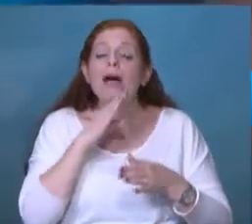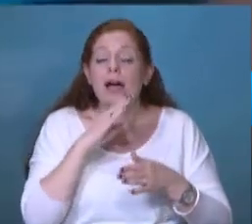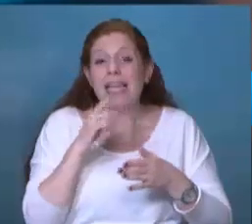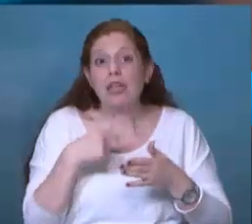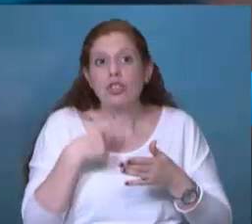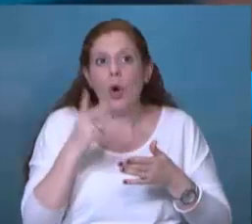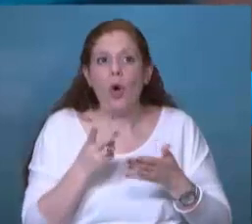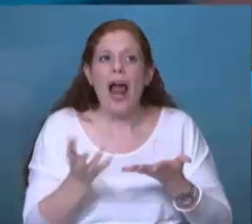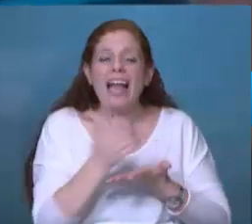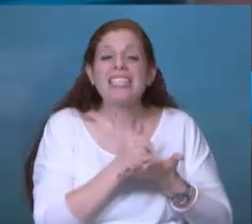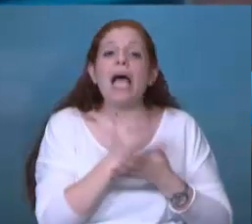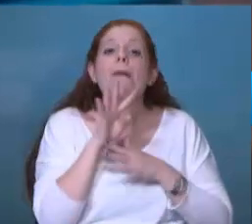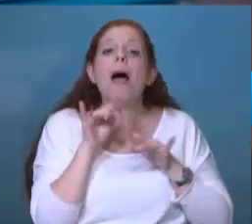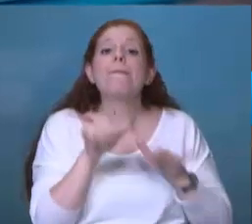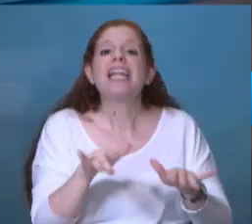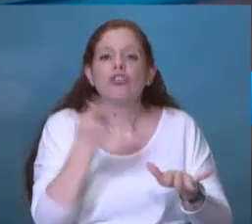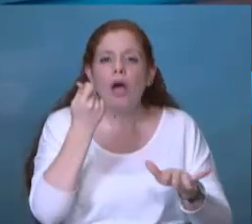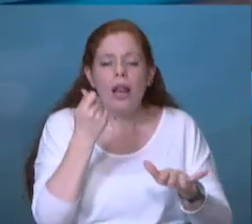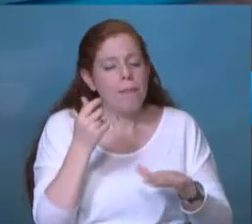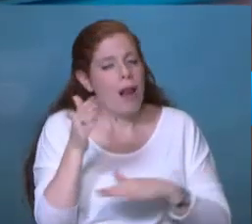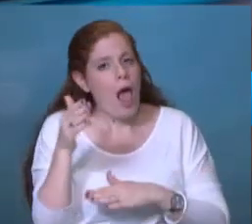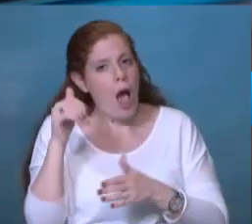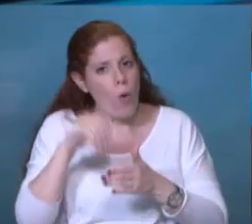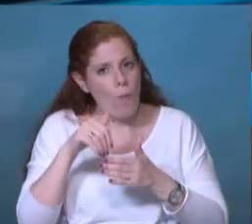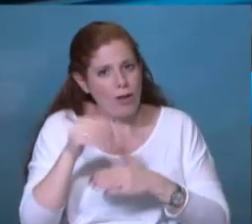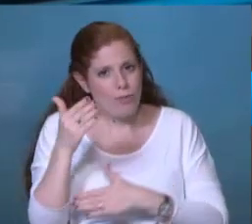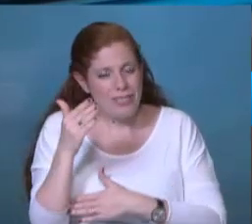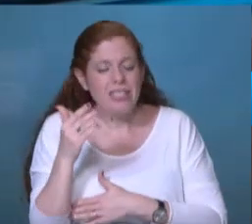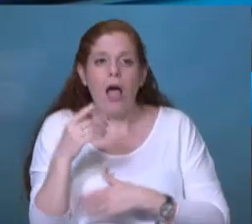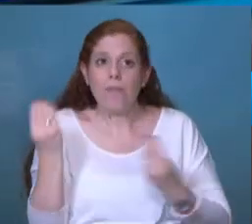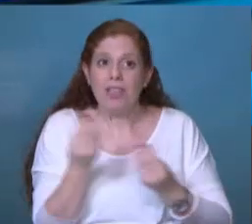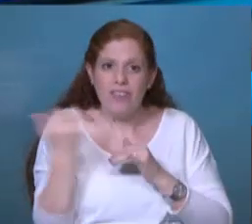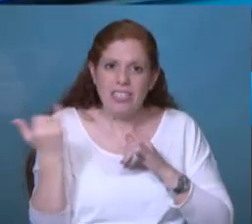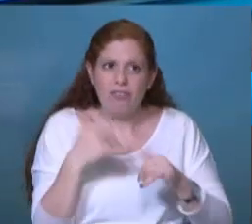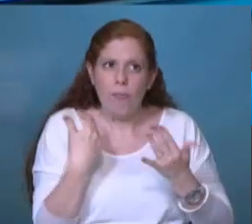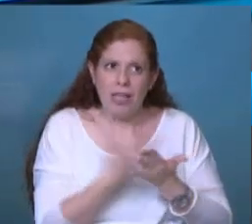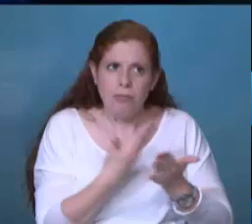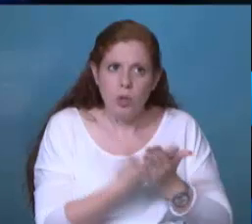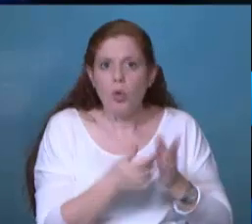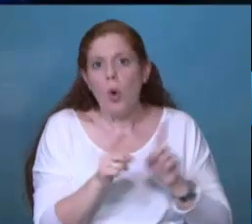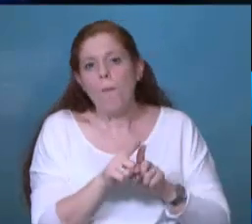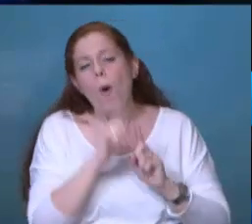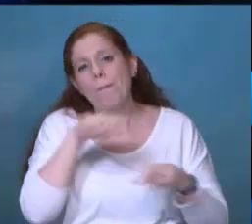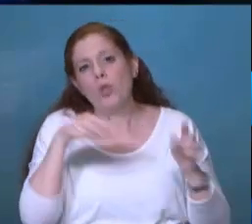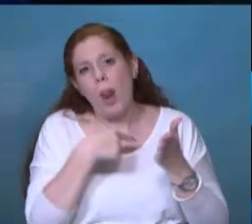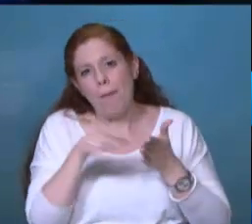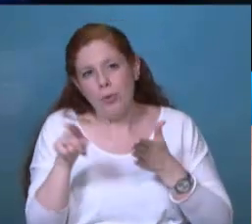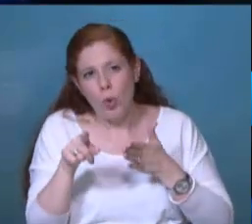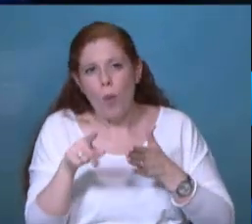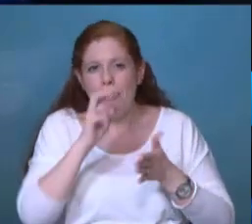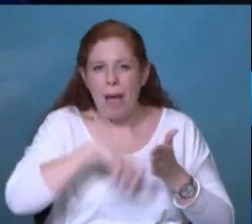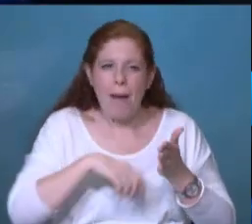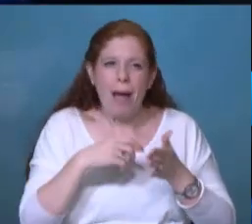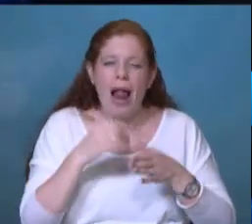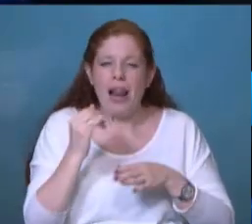4 מיליארד שקלים. את הרעיון הזה יביאו לשר האוצר הבא יחד עם הצעות כמו ביטול הפטור ממעם על פירות וירקות, ביטול